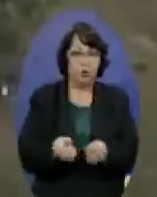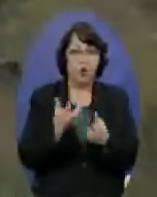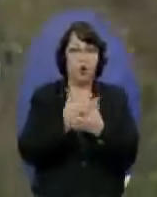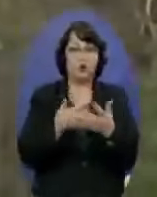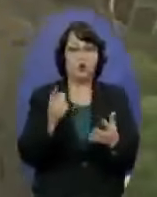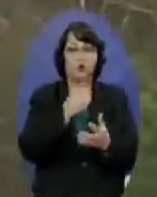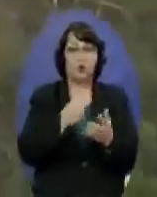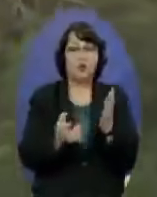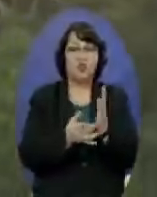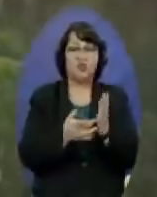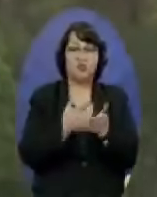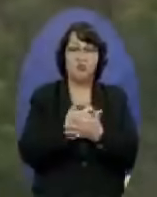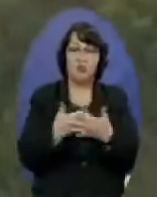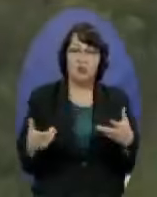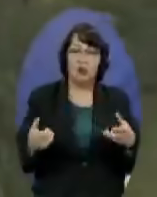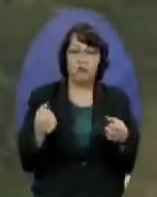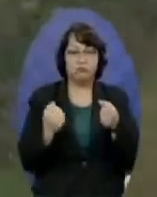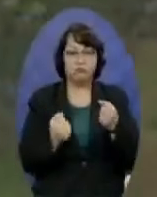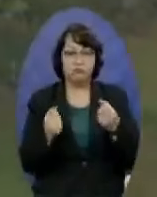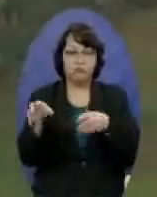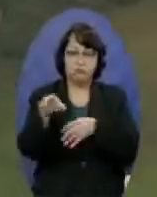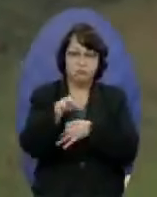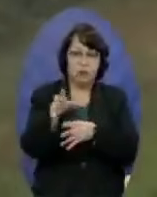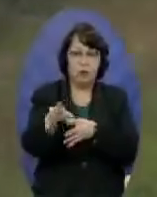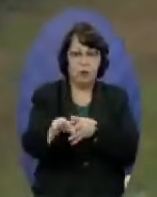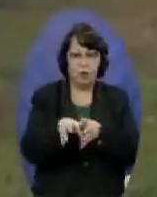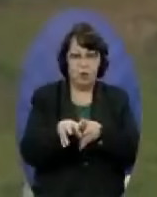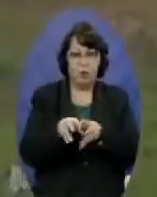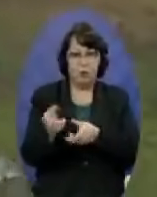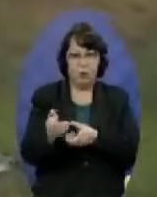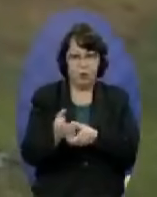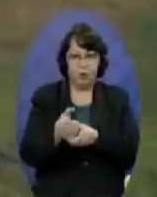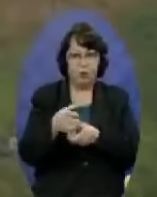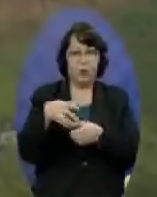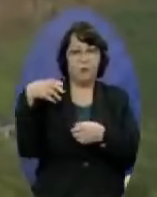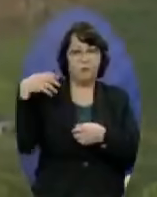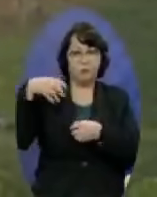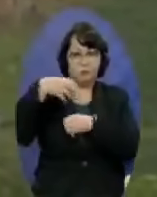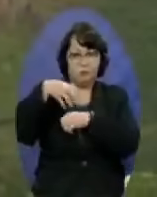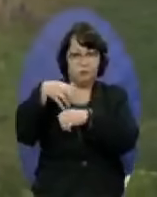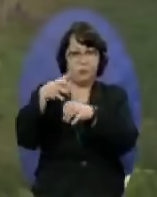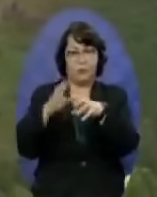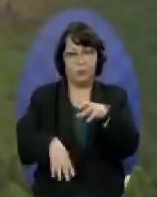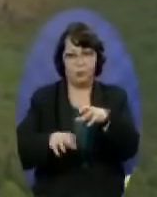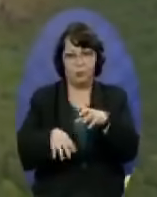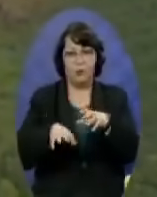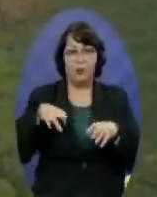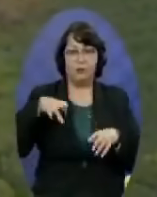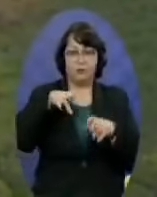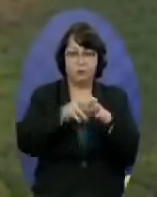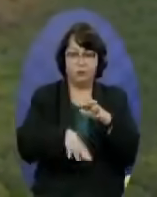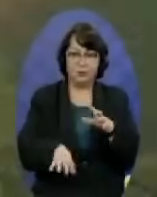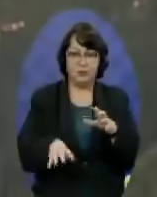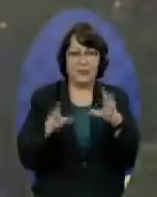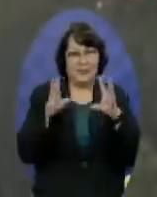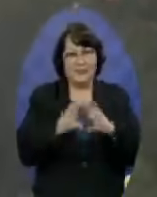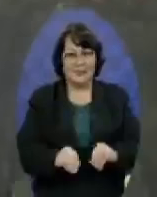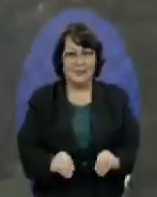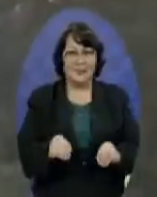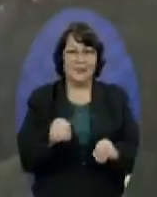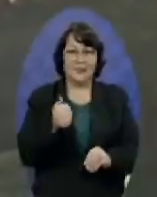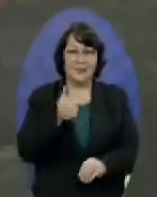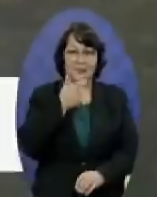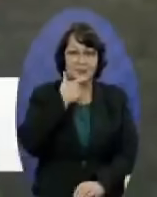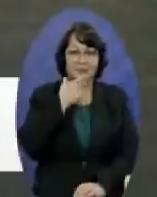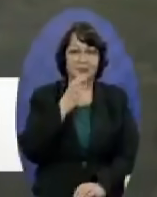техниктэй оролцож байна. За мөн 90 гаруй онгоц ашиглаж төмрийг унтраахыг чармааж байгаач ийхүү бүрэн хяналтанд оруулж чадахгүй байгаа юм байна.